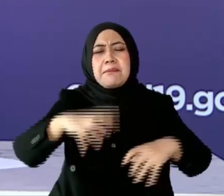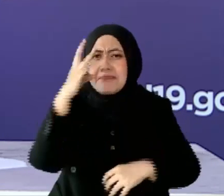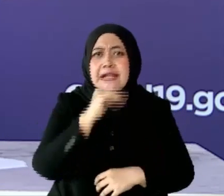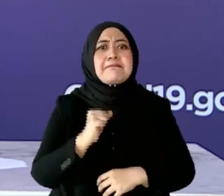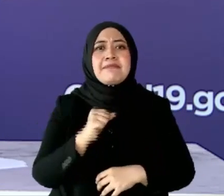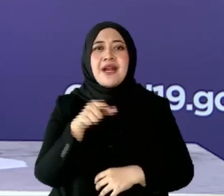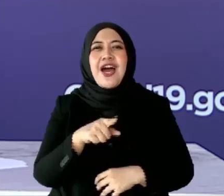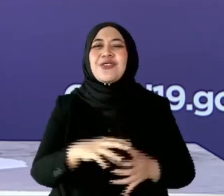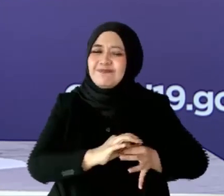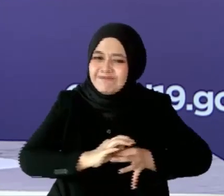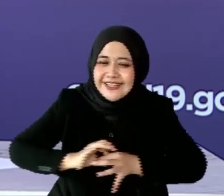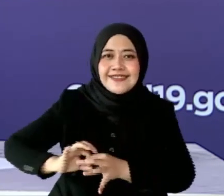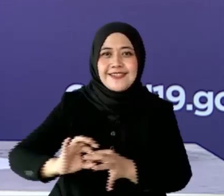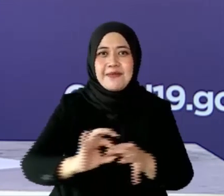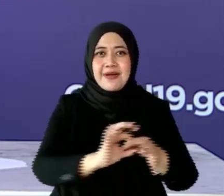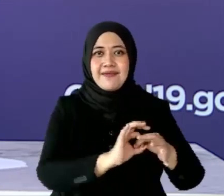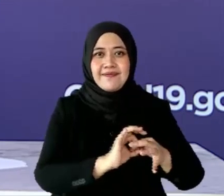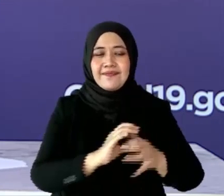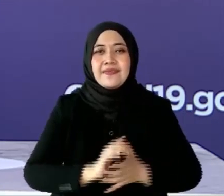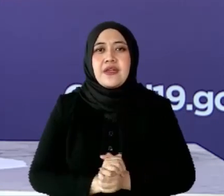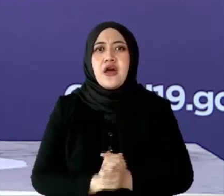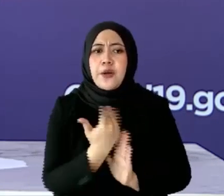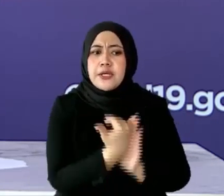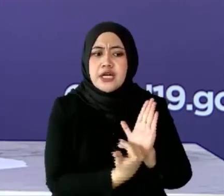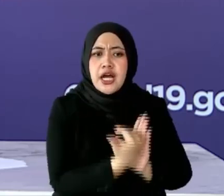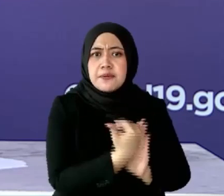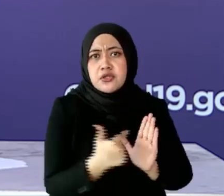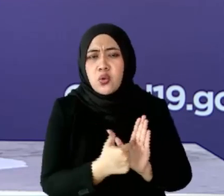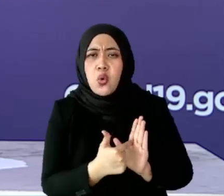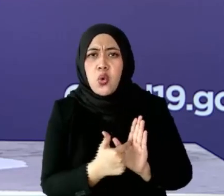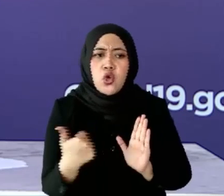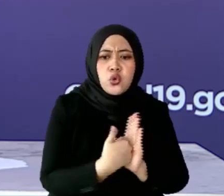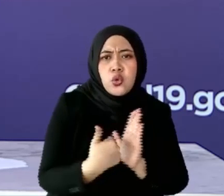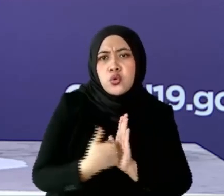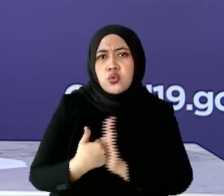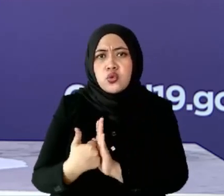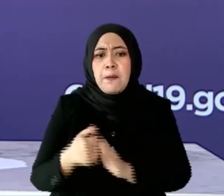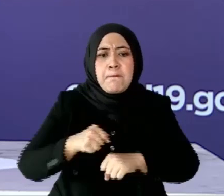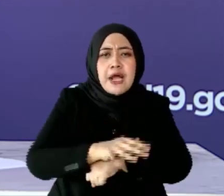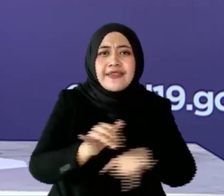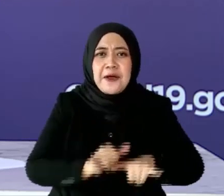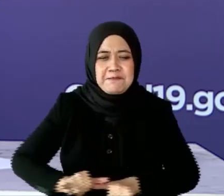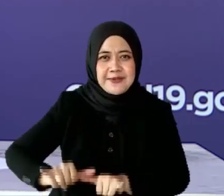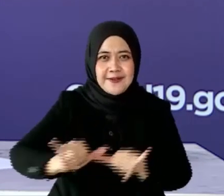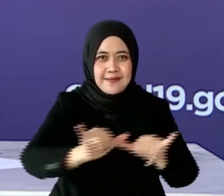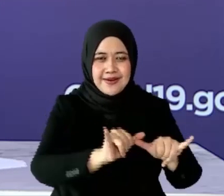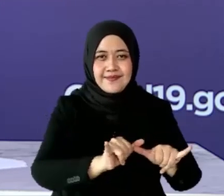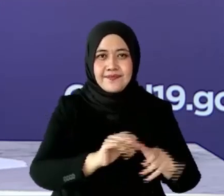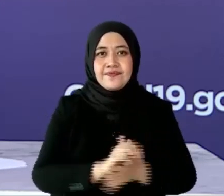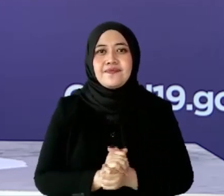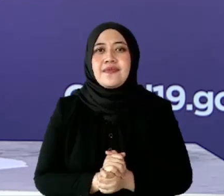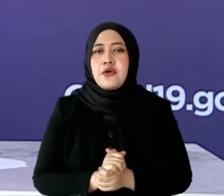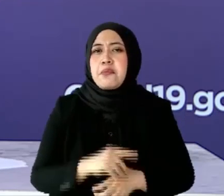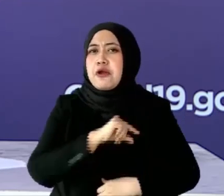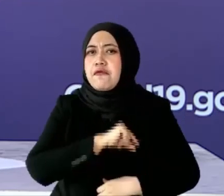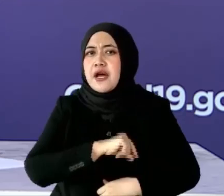secara bersama-sama agar kebijakan yang diterapkan sejalan. Manfaatkan forum komunikasi